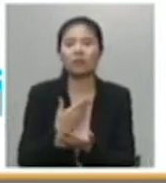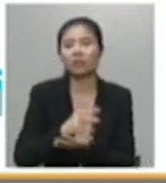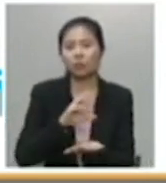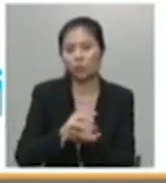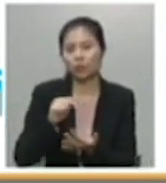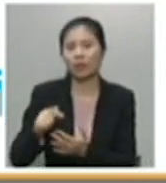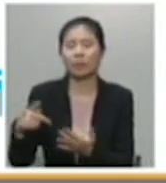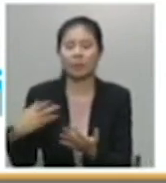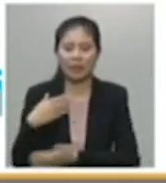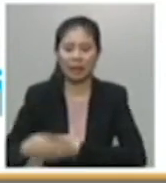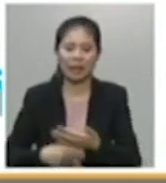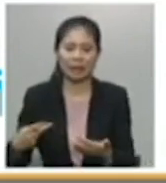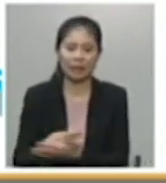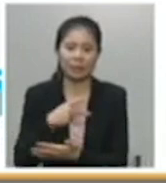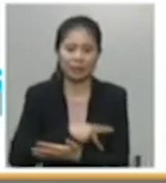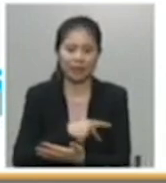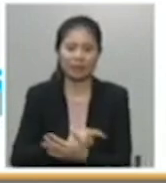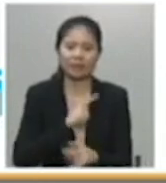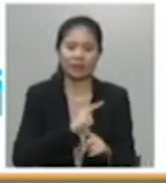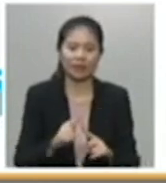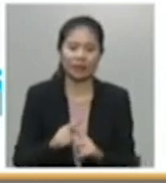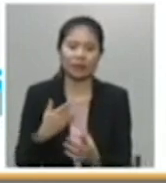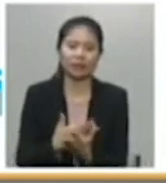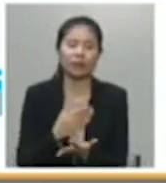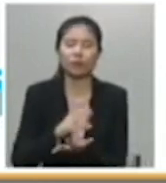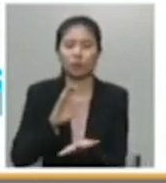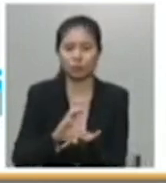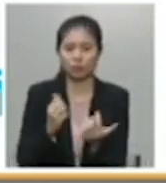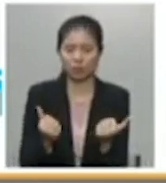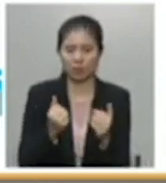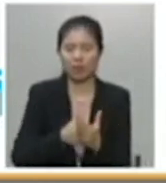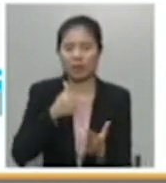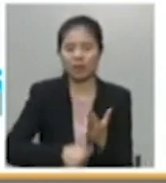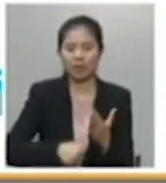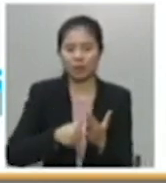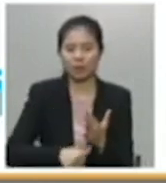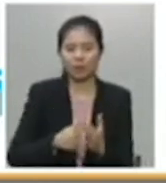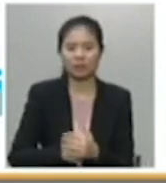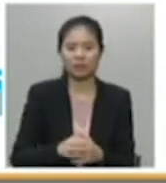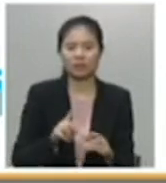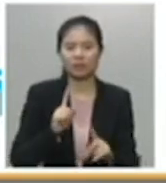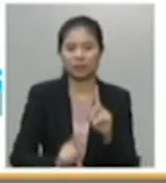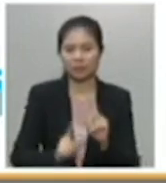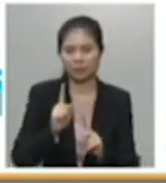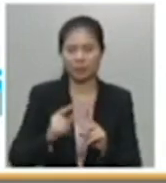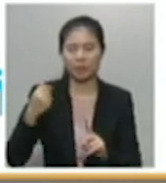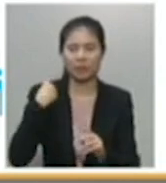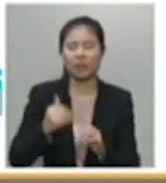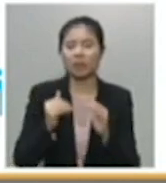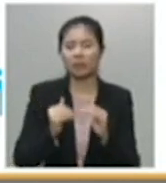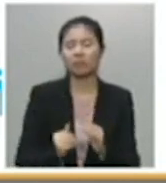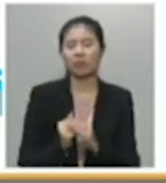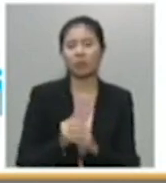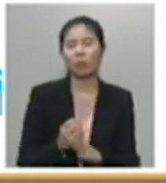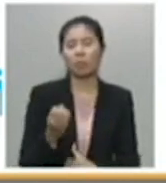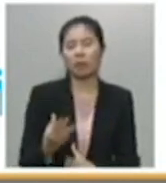ที่แท้จริงณปัจจุบันยังเสียภาษีบนราคาที่ดินที่เป็นราคาประเมินเท่านั้นซึ่งต่ำกว่าเยอะ